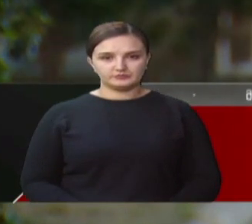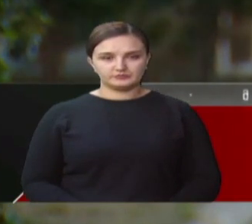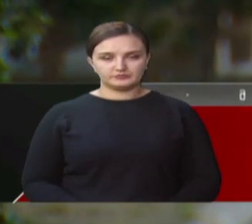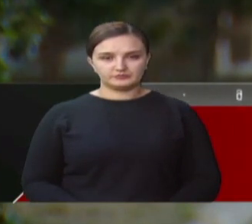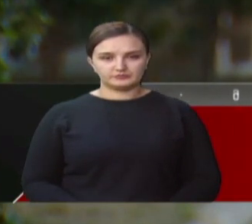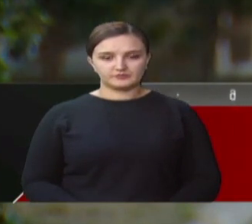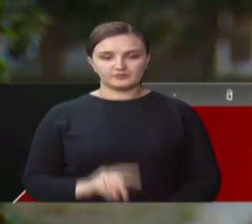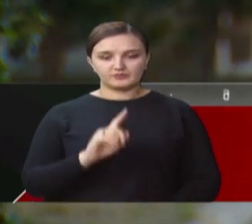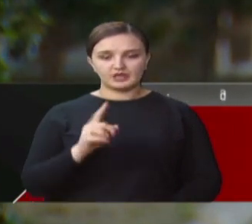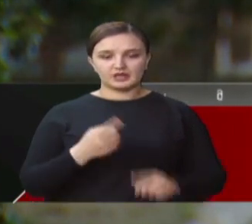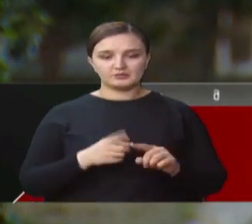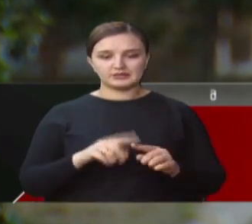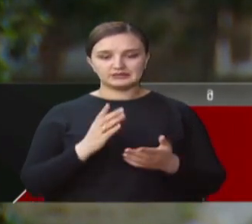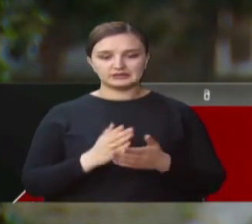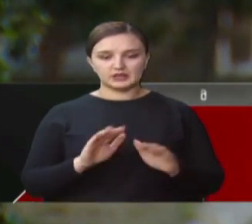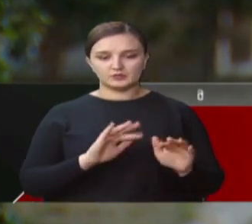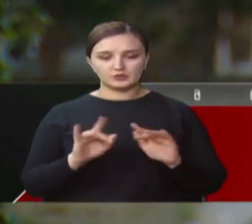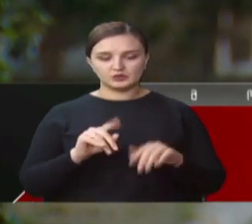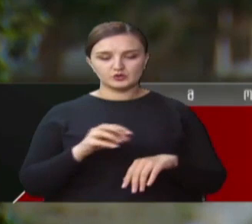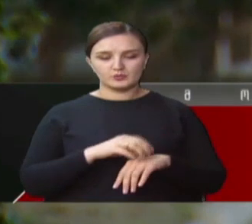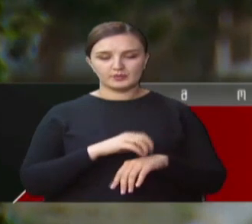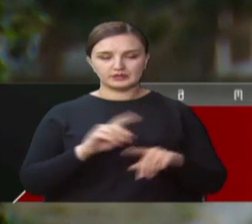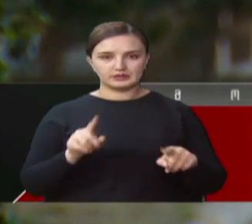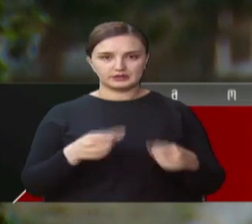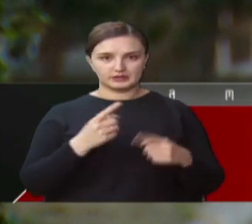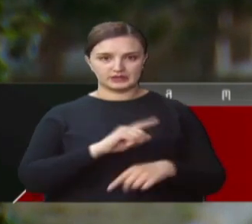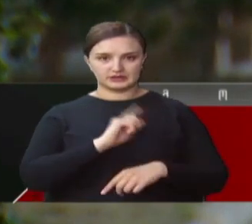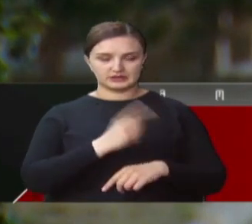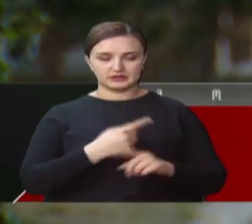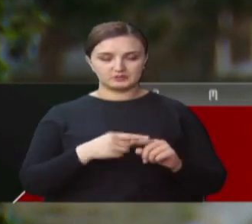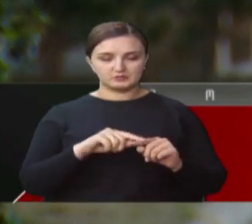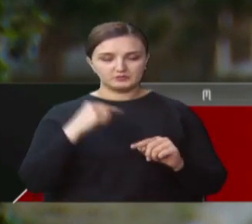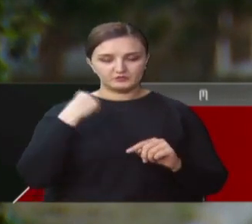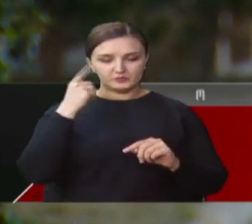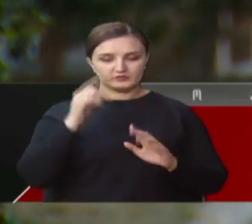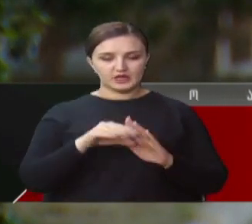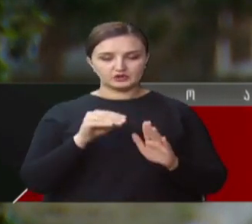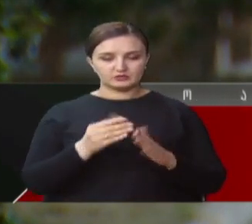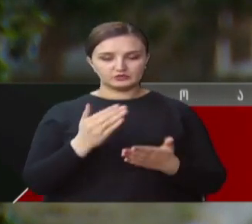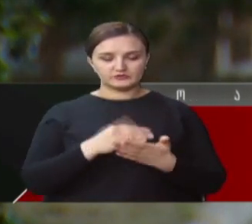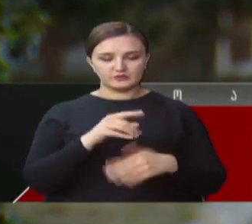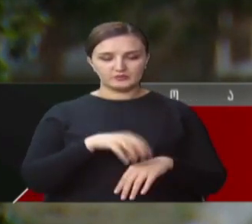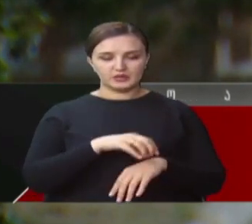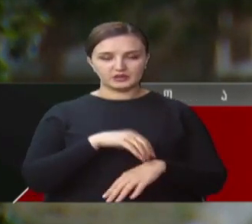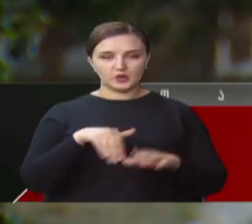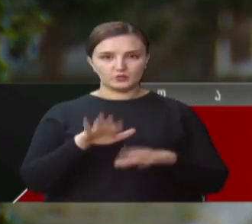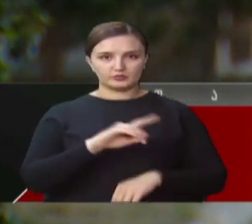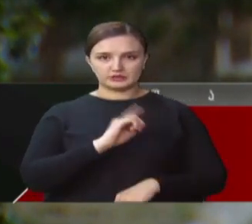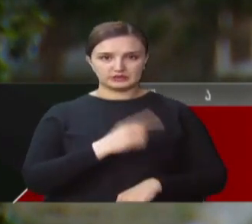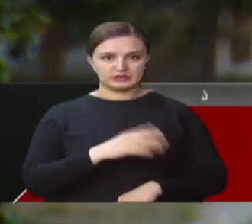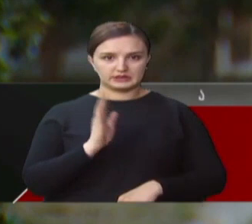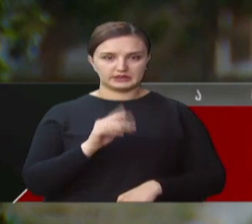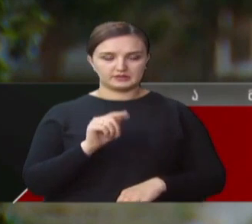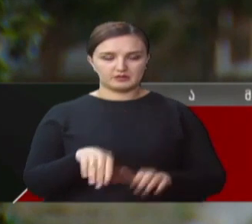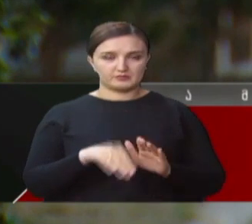მაგრამ ეს არის პროცესი იმისათვის, რომ პარტია გაძლიერდეს. Მე ვფიქრობ, რომ ამ არჩევნების შემდეგ პარტია გამოვა ბევრად უფრო ძლიერი ამ